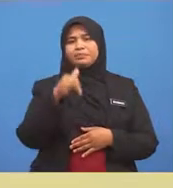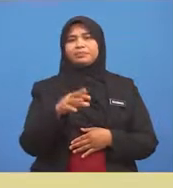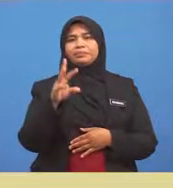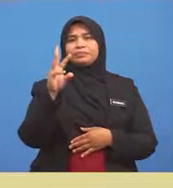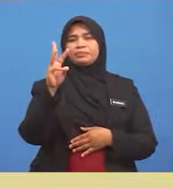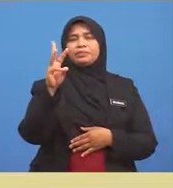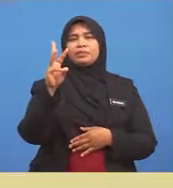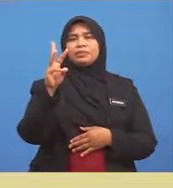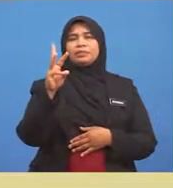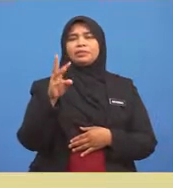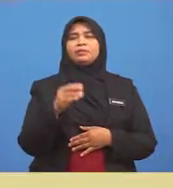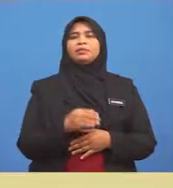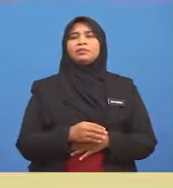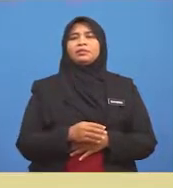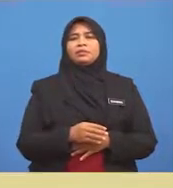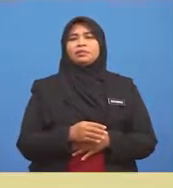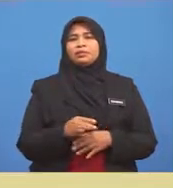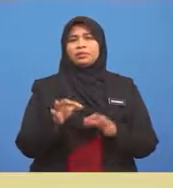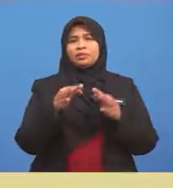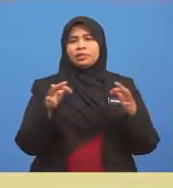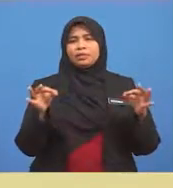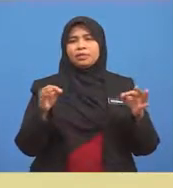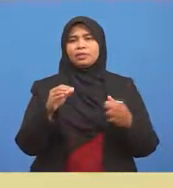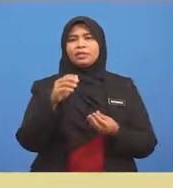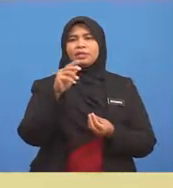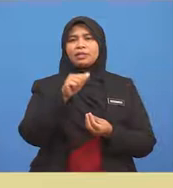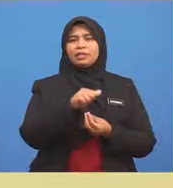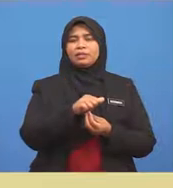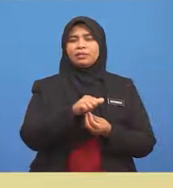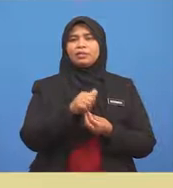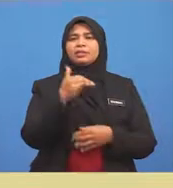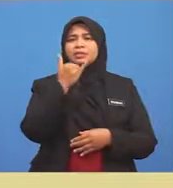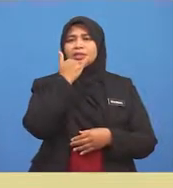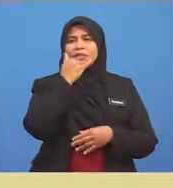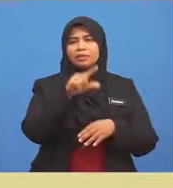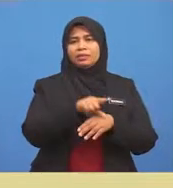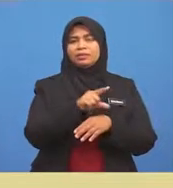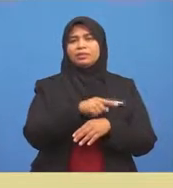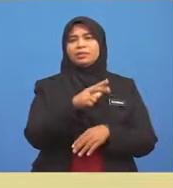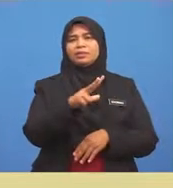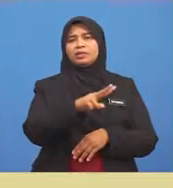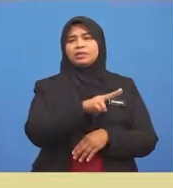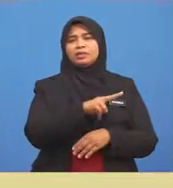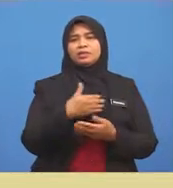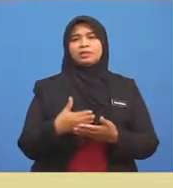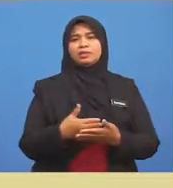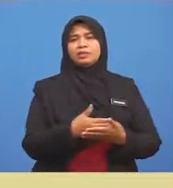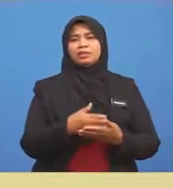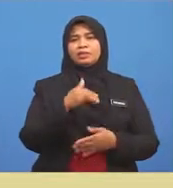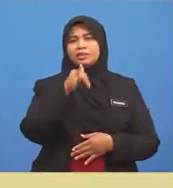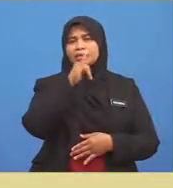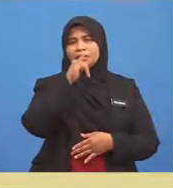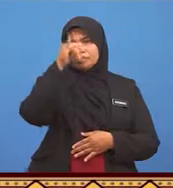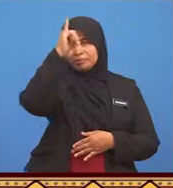keenam iaitu yang terakhir, menghuraikan akibat menyalahgunakan harta anak yatim.